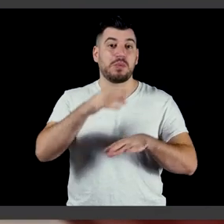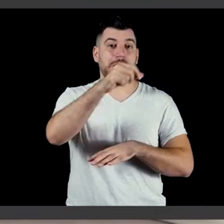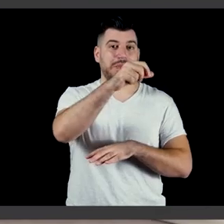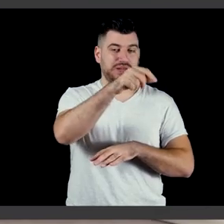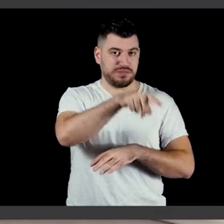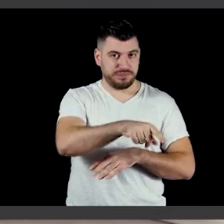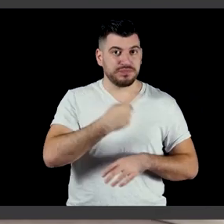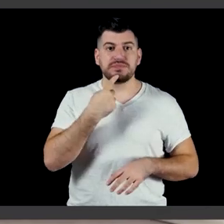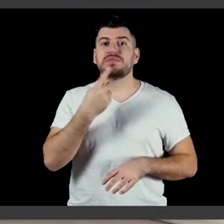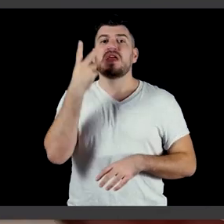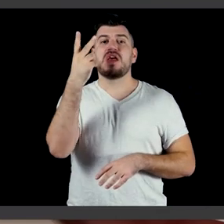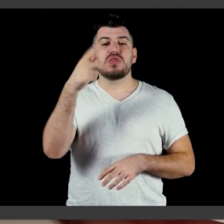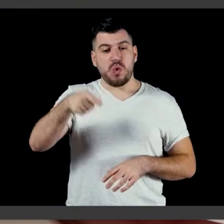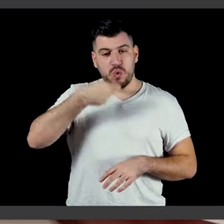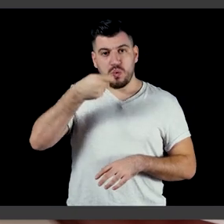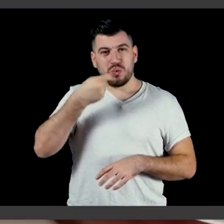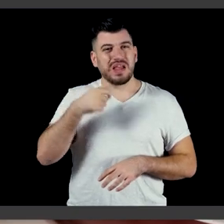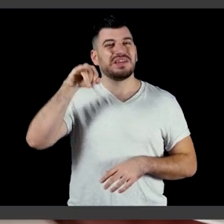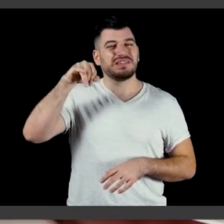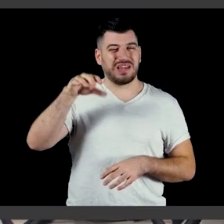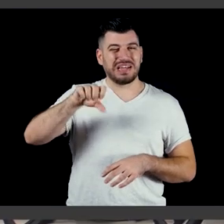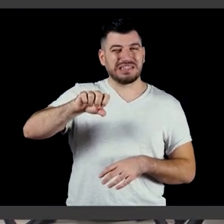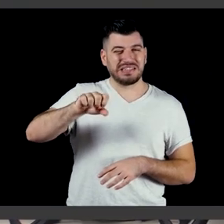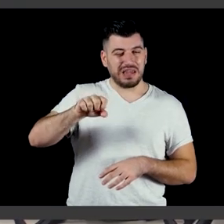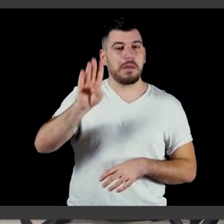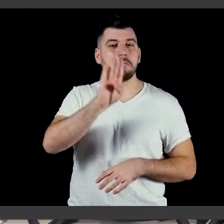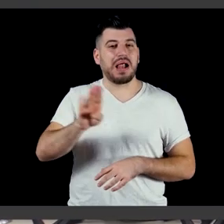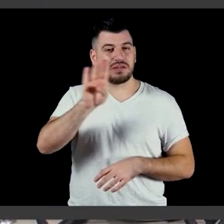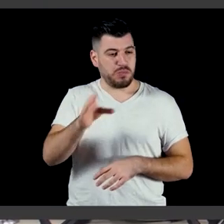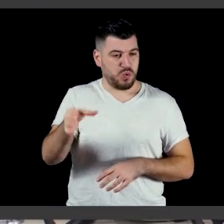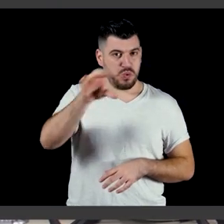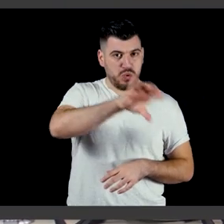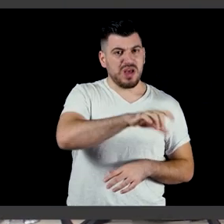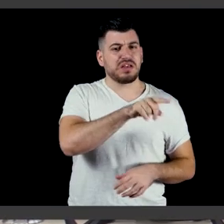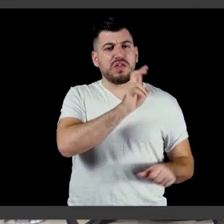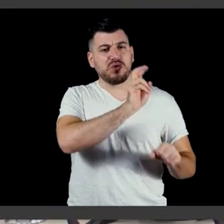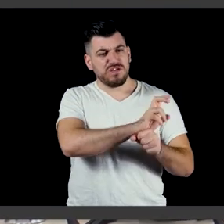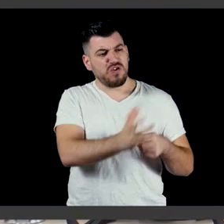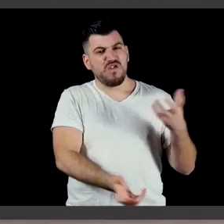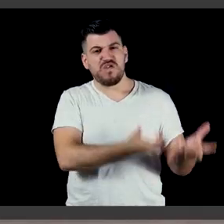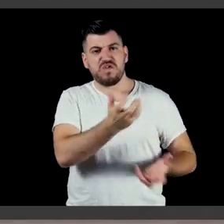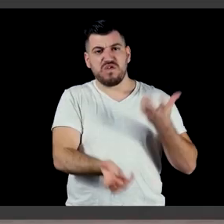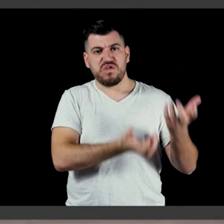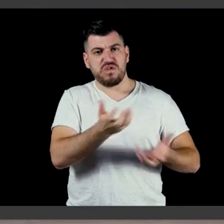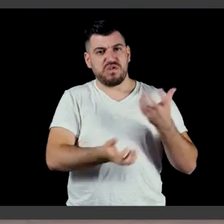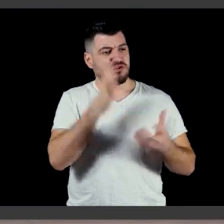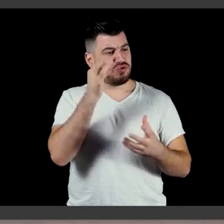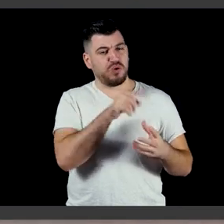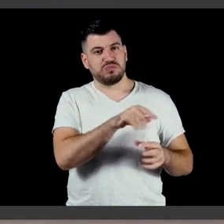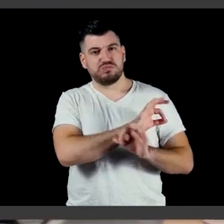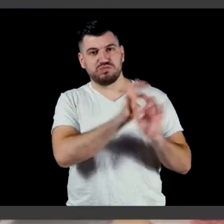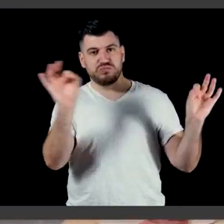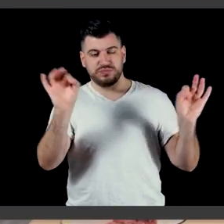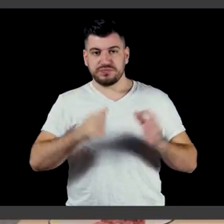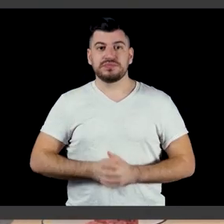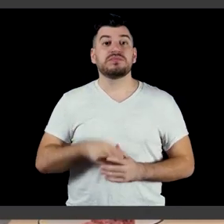Θα προσθέσω 2 κουταλιές της σούπας ξύδι βαλσάμικο και θα αφήσω σε δυνατή φωτιά να καραμελώσει. Τώρα, στο άλλο τηγάνι. Πάμε